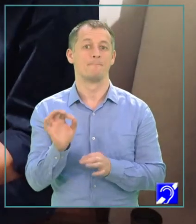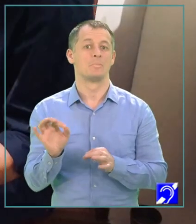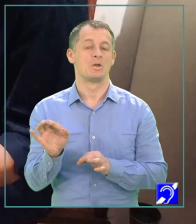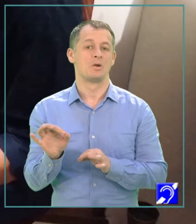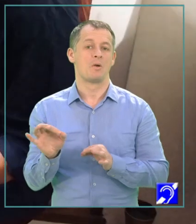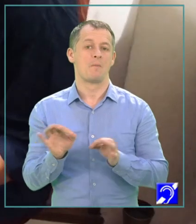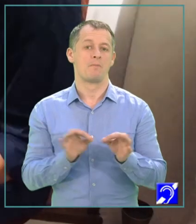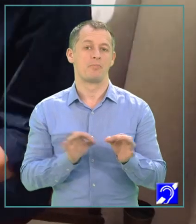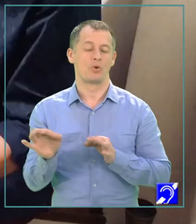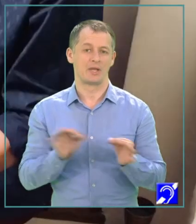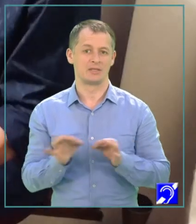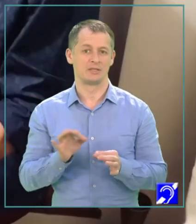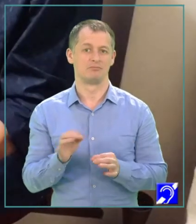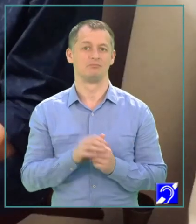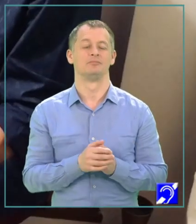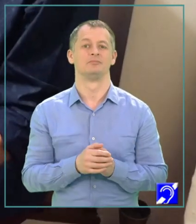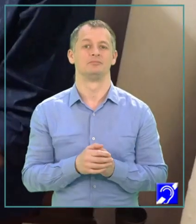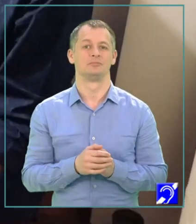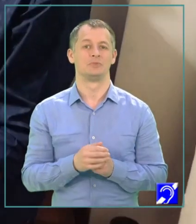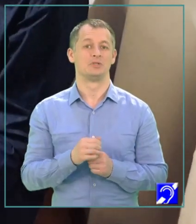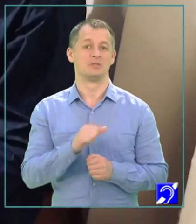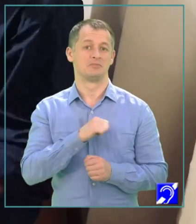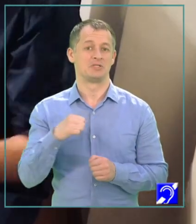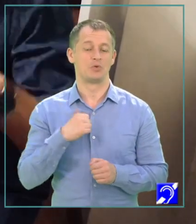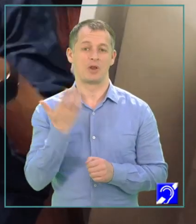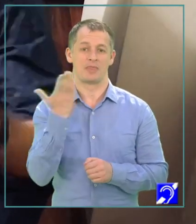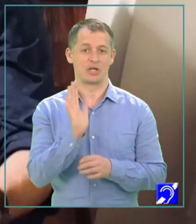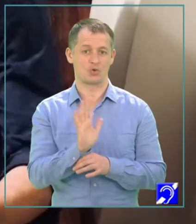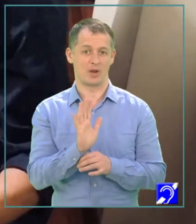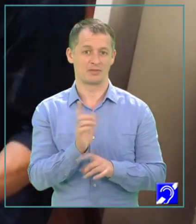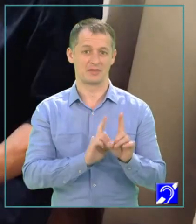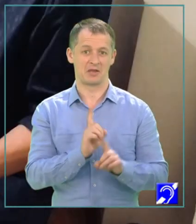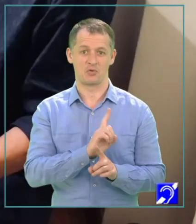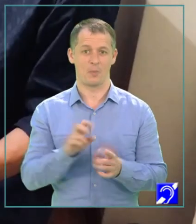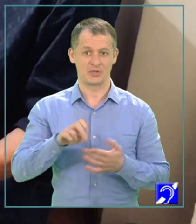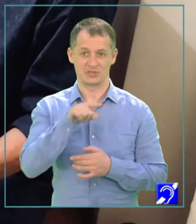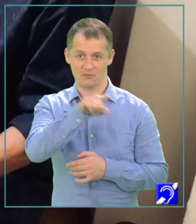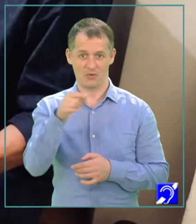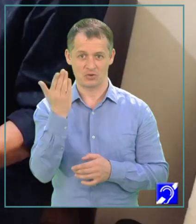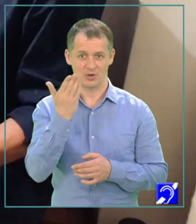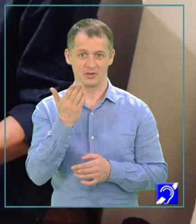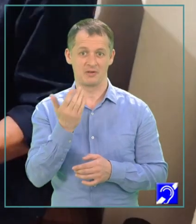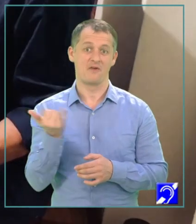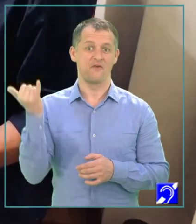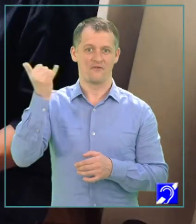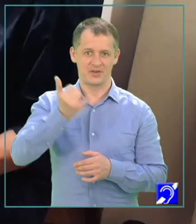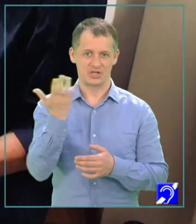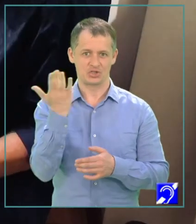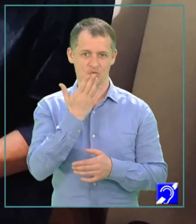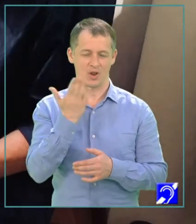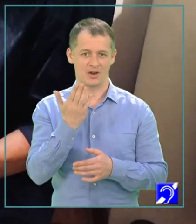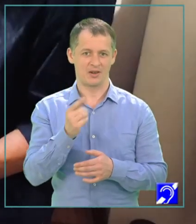numit Teleșcoală. Așadar, chiar dacă nu mergeți la școală, vine școala la voi prin intermediul emisiunilor